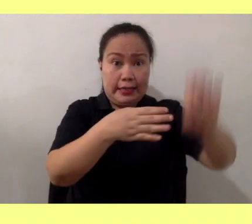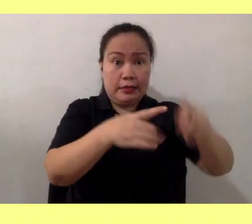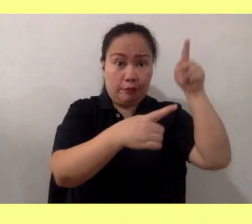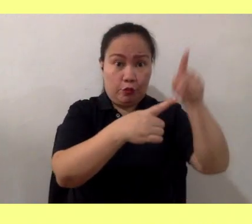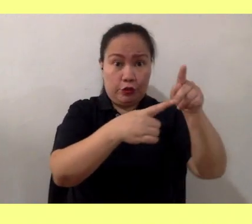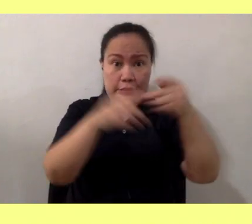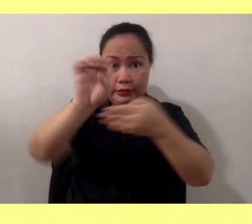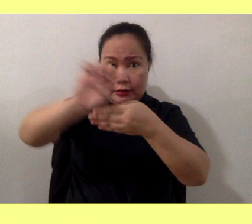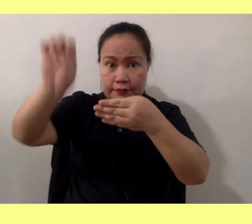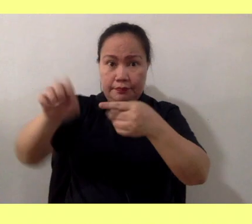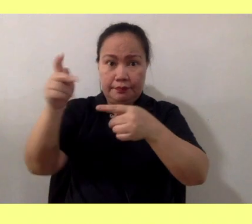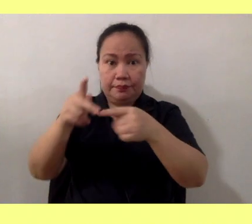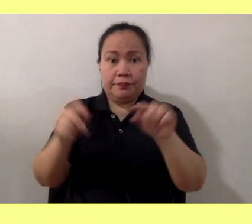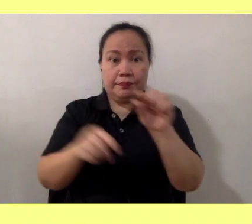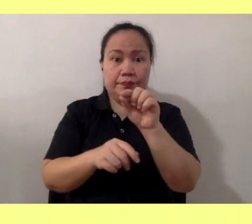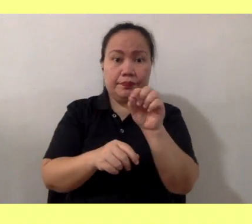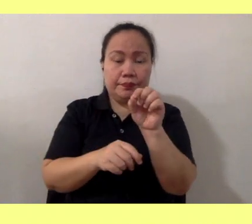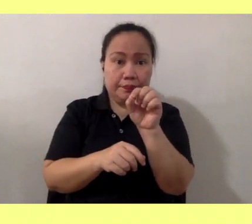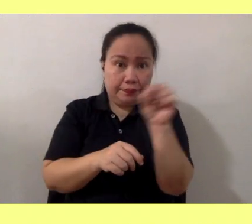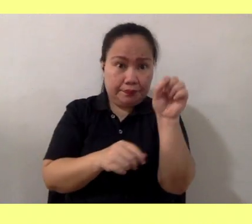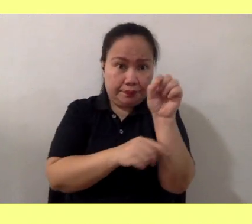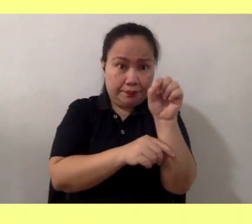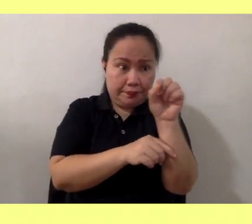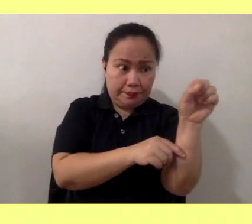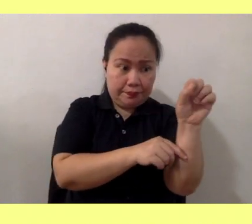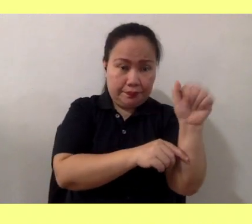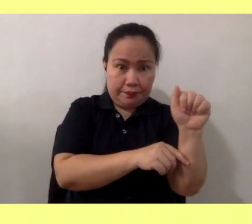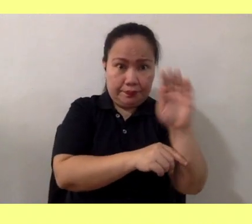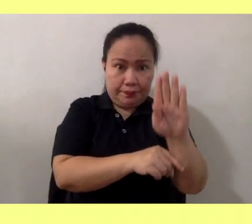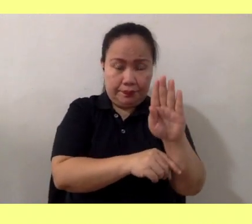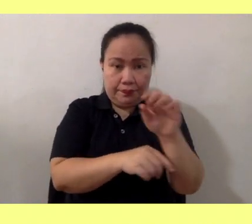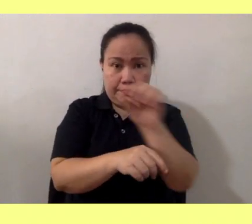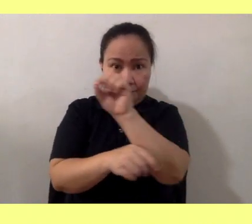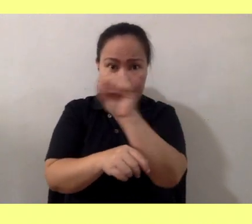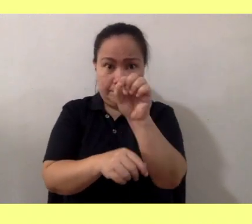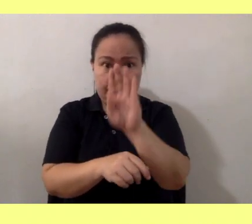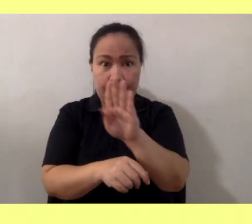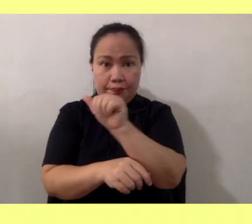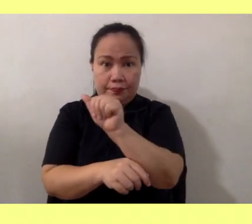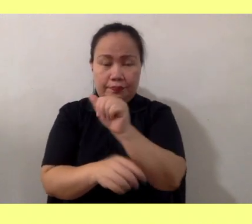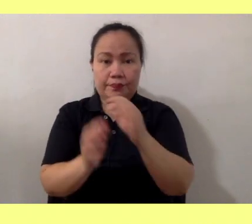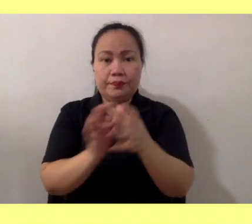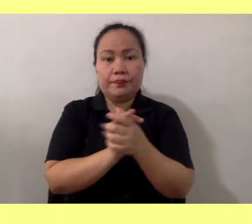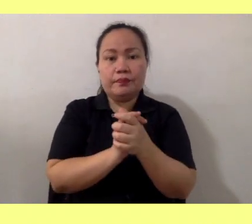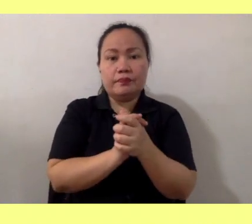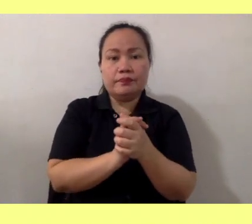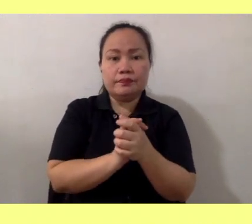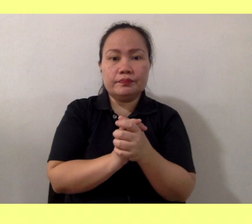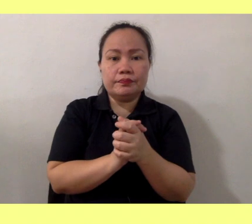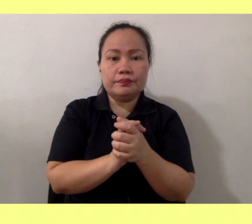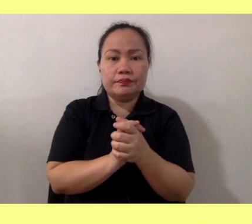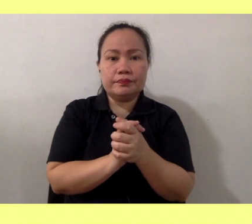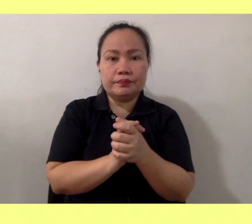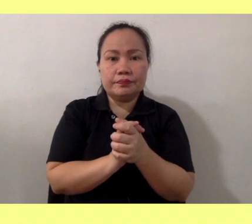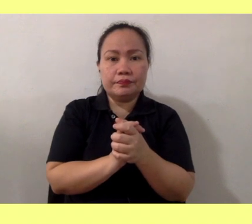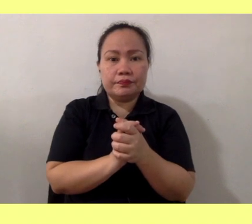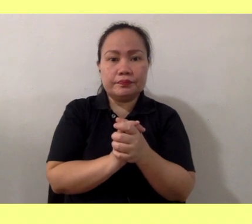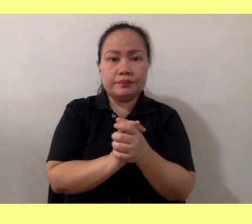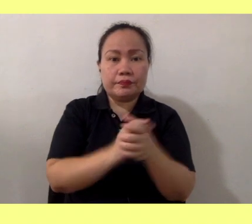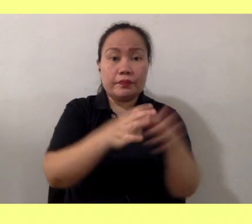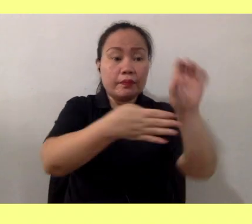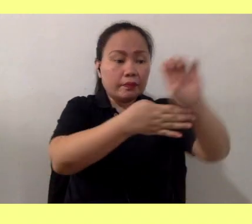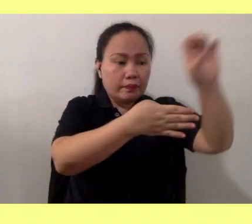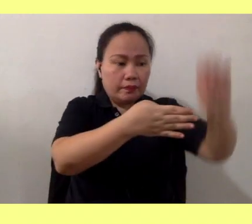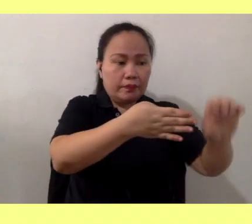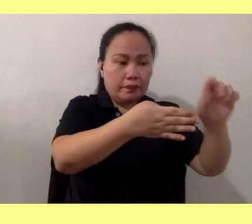siya, as you can see, yung symbol na ginamit natin, walang arrow kasi endpoint po yan. Yung dalawang magkabilang